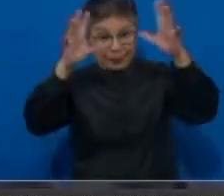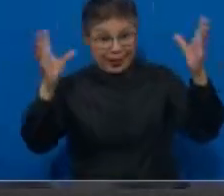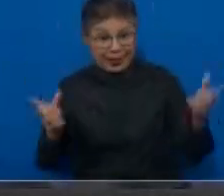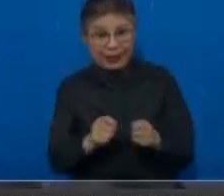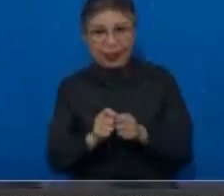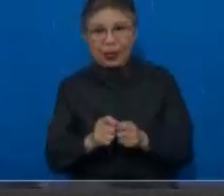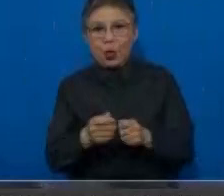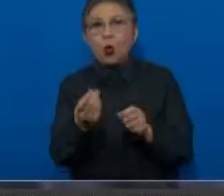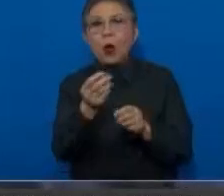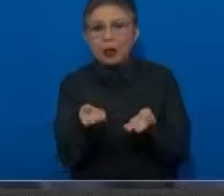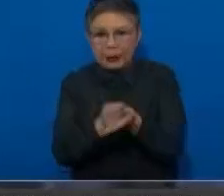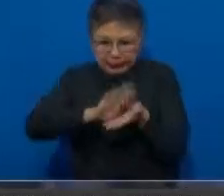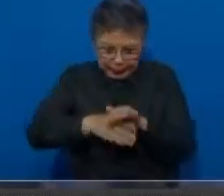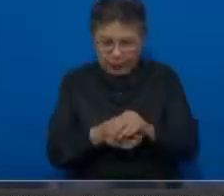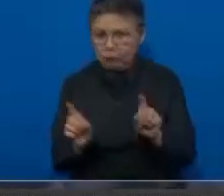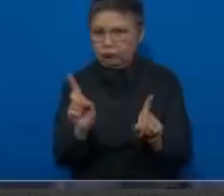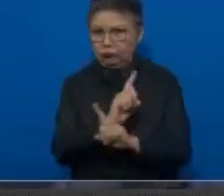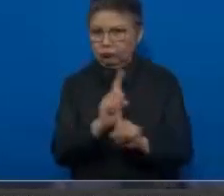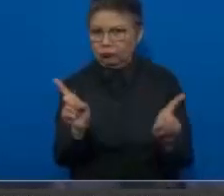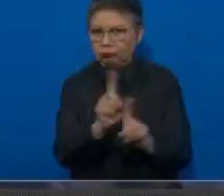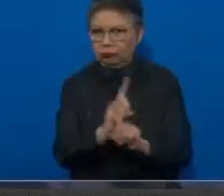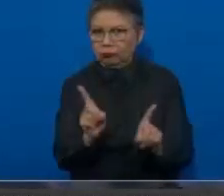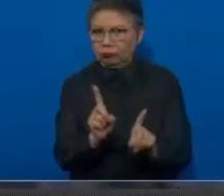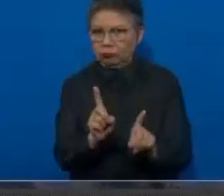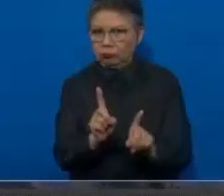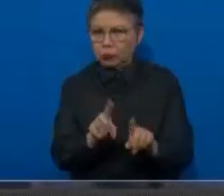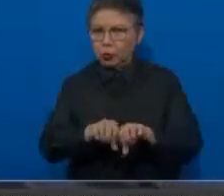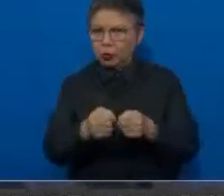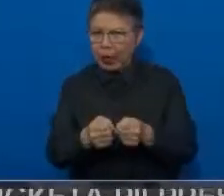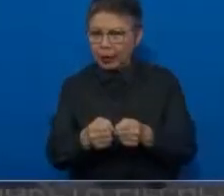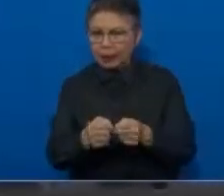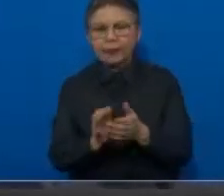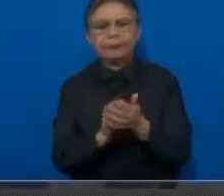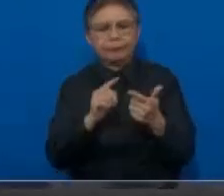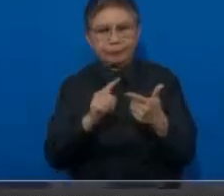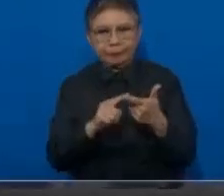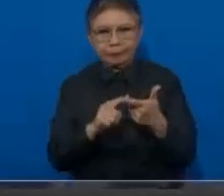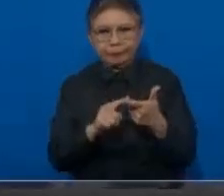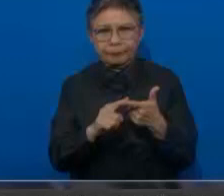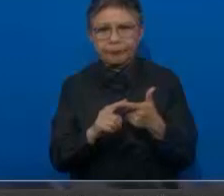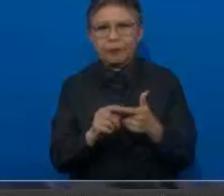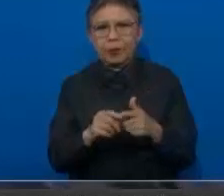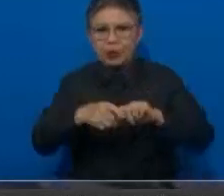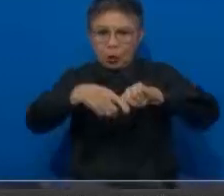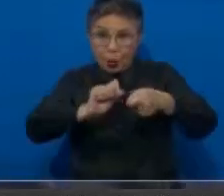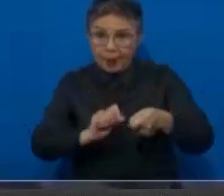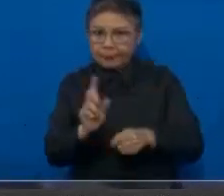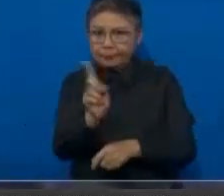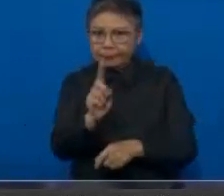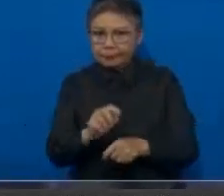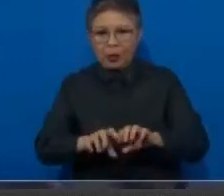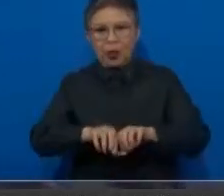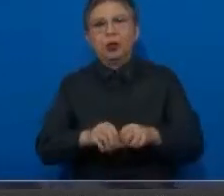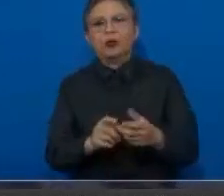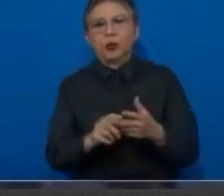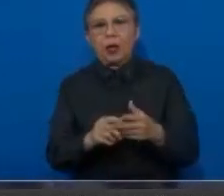boleh dilipat. Nah, itu karena apa? Karena itu nanti akan merusak fisik uang tersebut. Dia bisa nanti cepat sobek, cepat rusak,